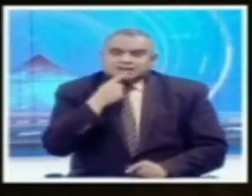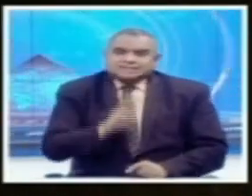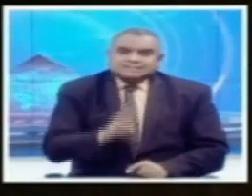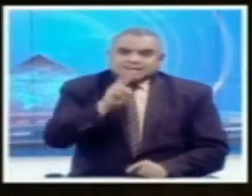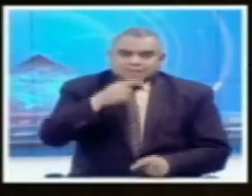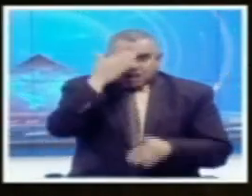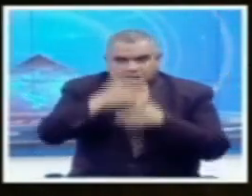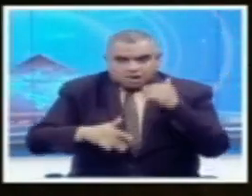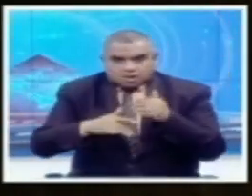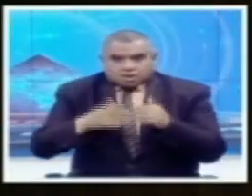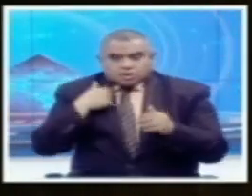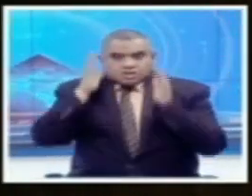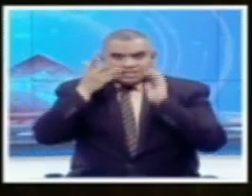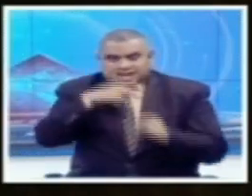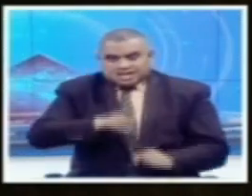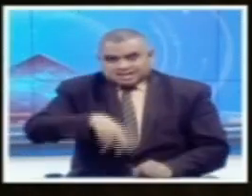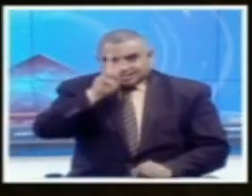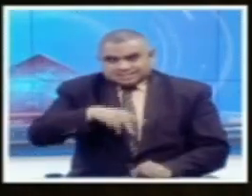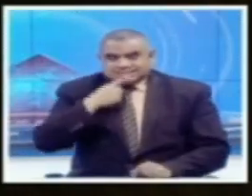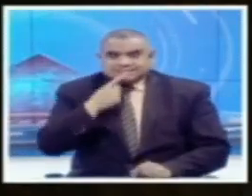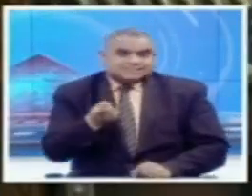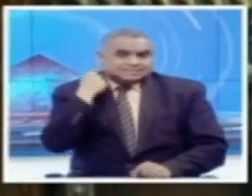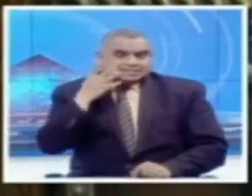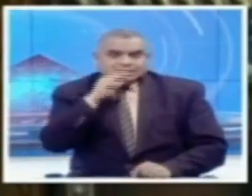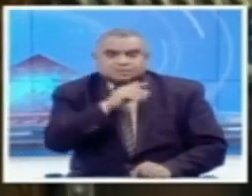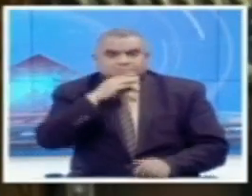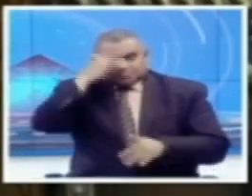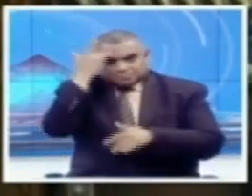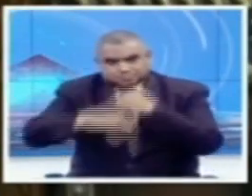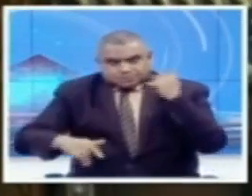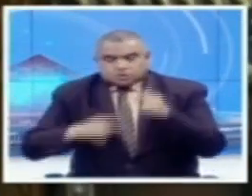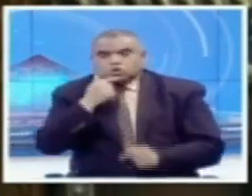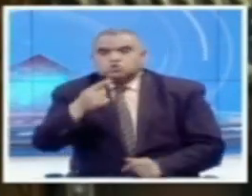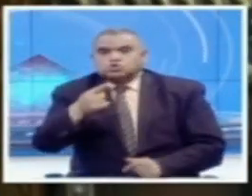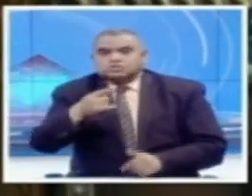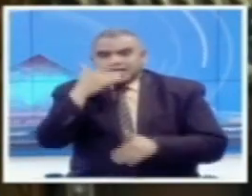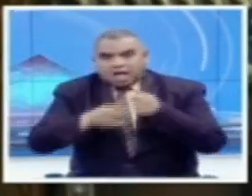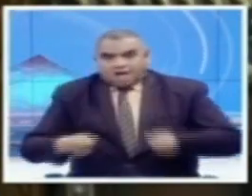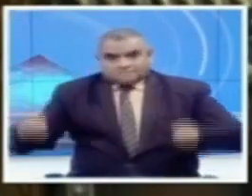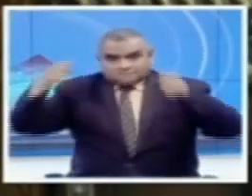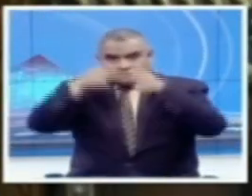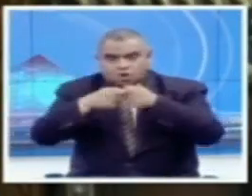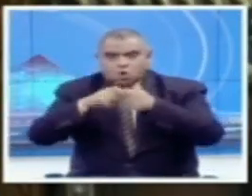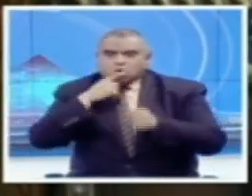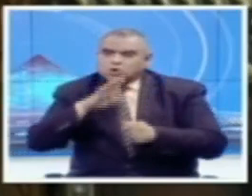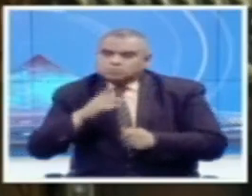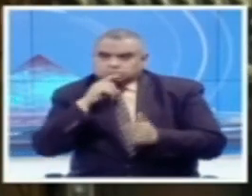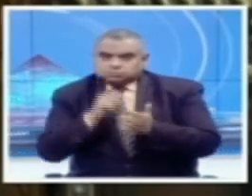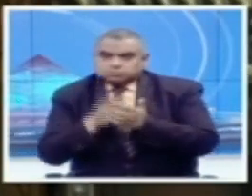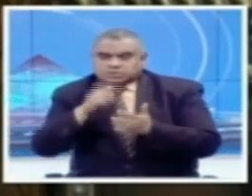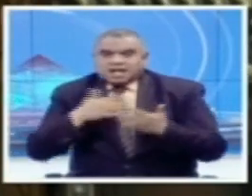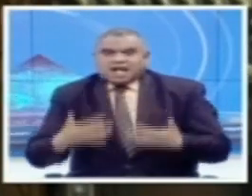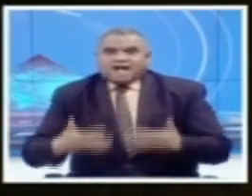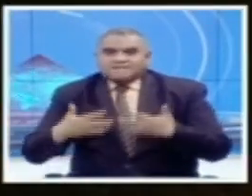5 إلى 7 دقائق، وصلاة التراويح كما كان في العام الماضي أن تكون في حدود نصف ساعة تقريبا، مع التخفيف